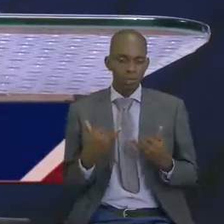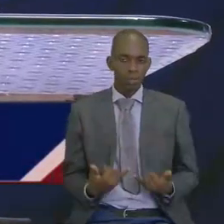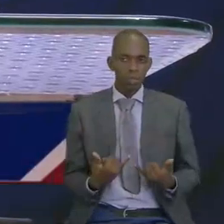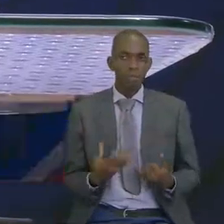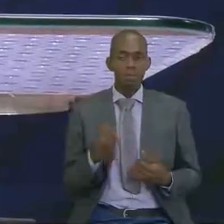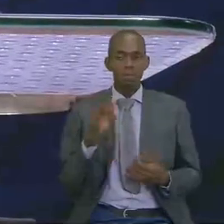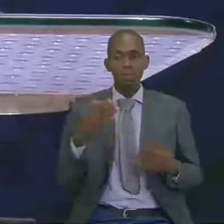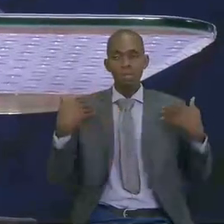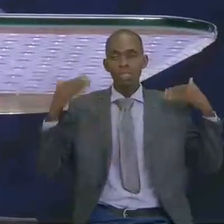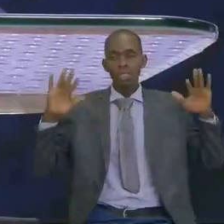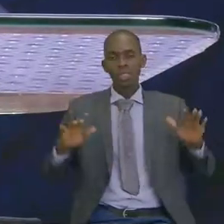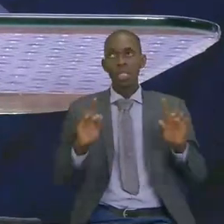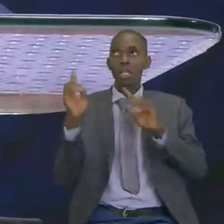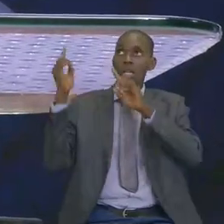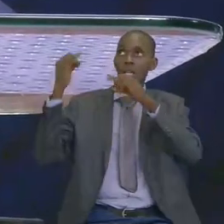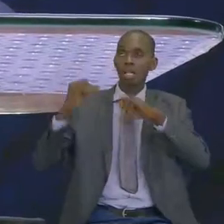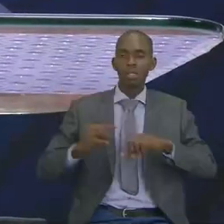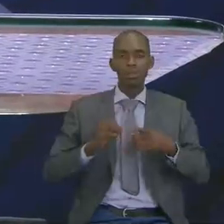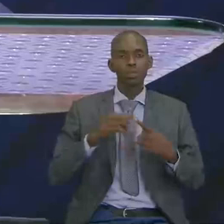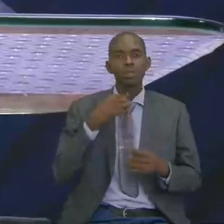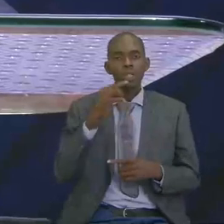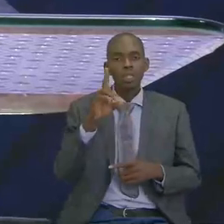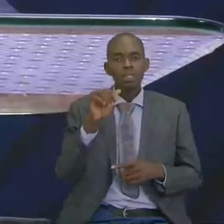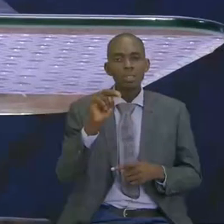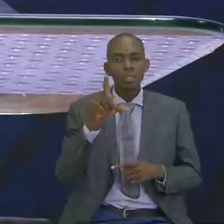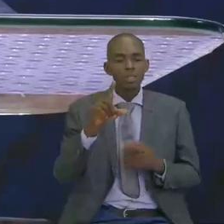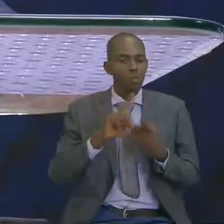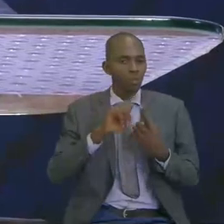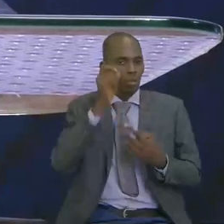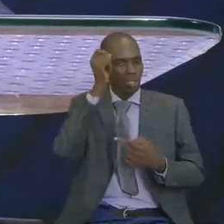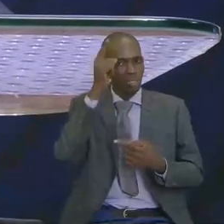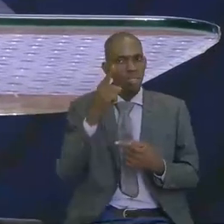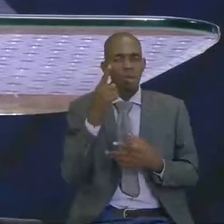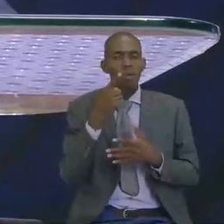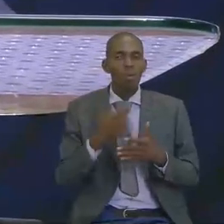l'ange est venu dire à Daniel de comprendre